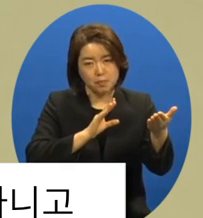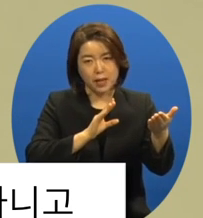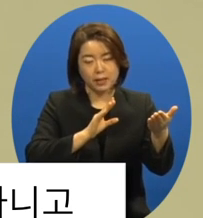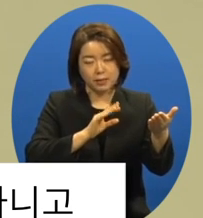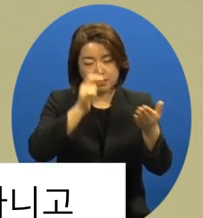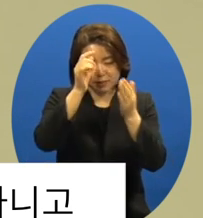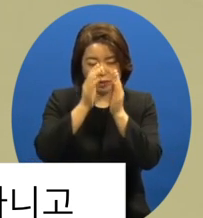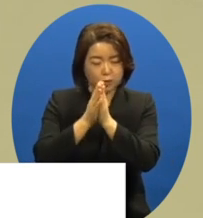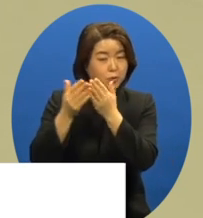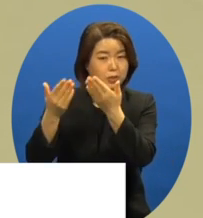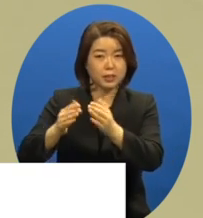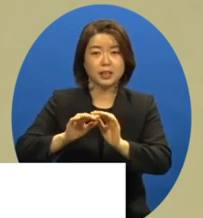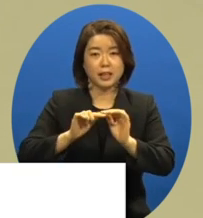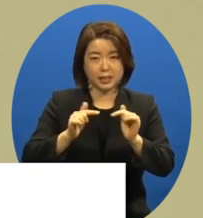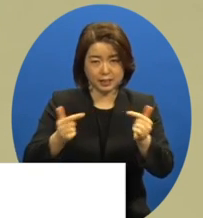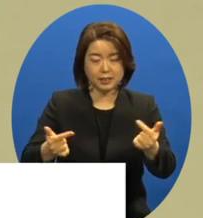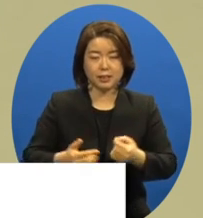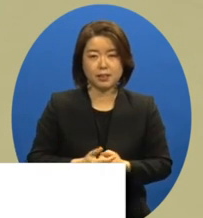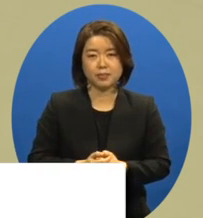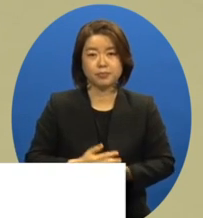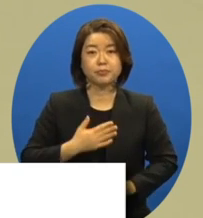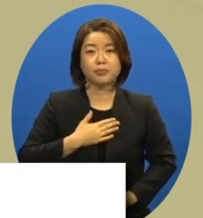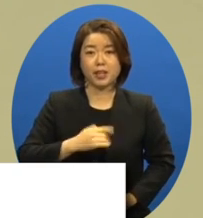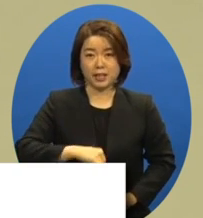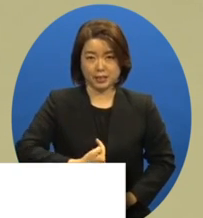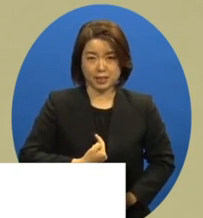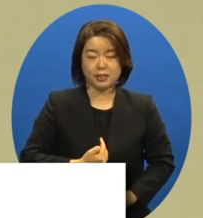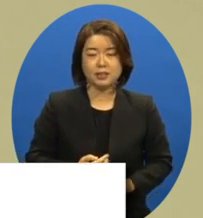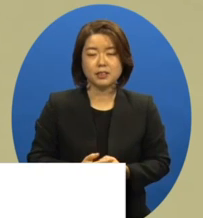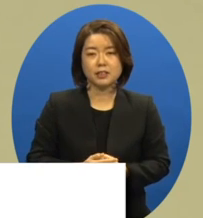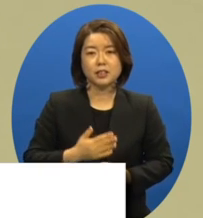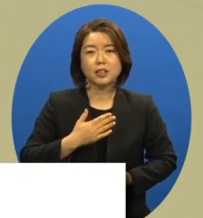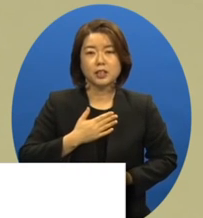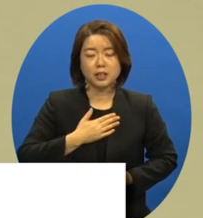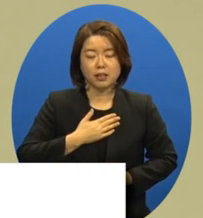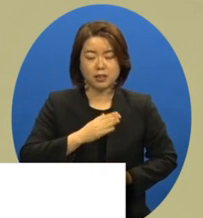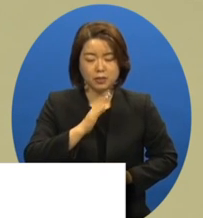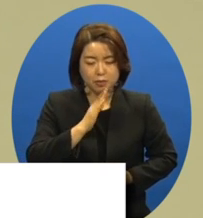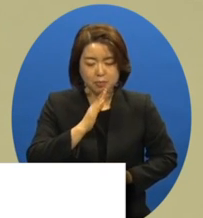아니고 우리 자신이 정말 주님과 개인적으로